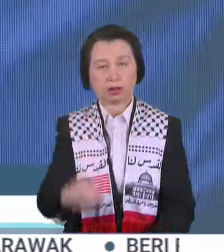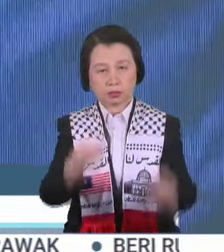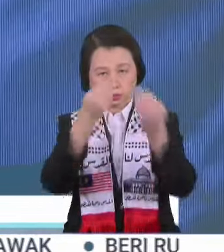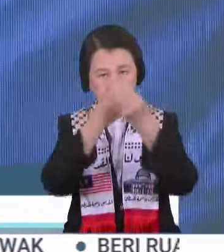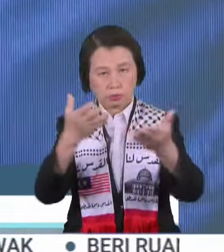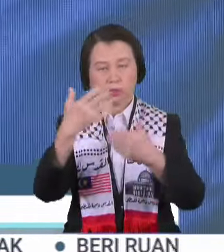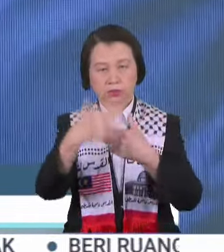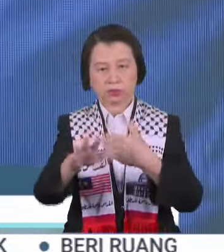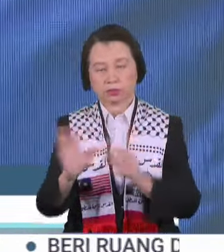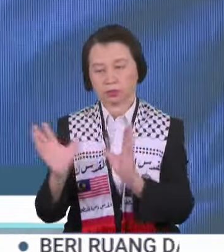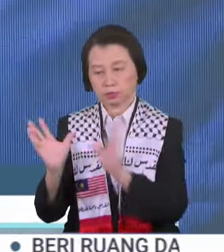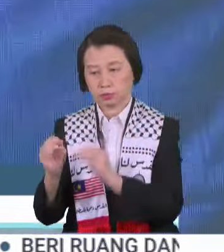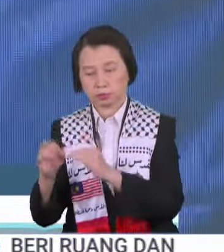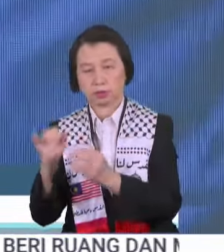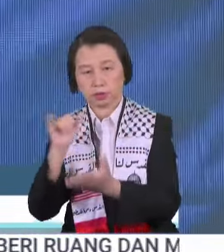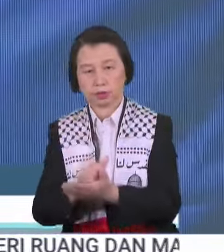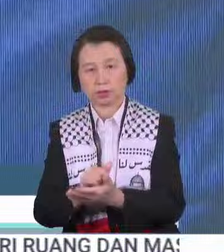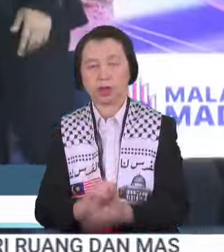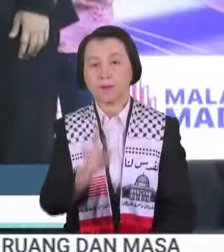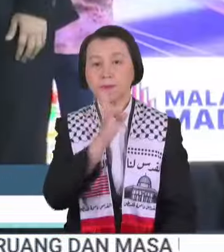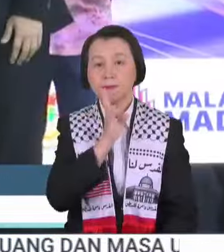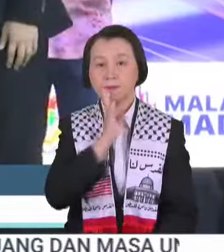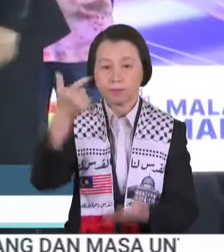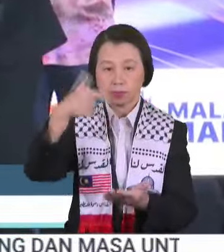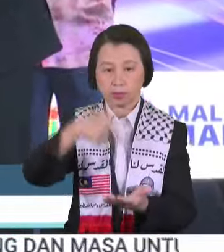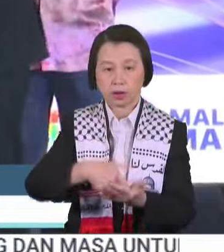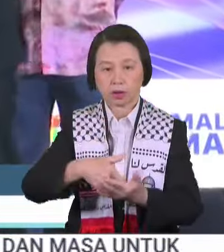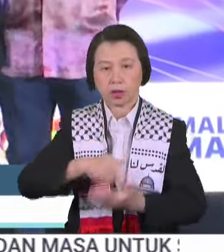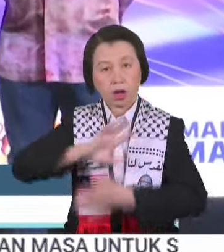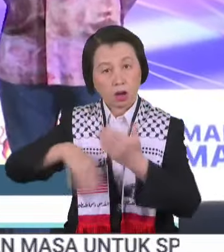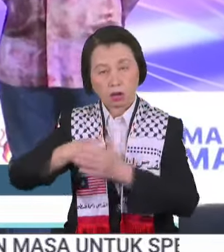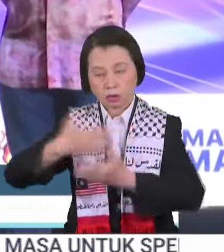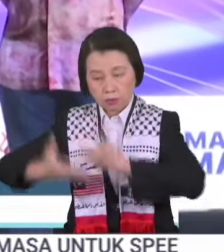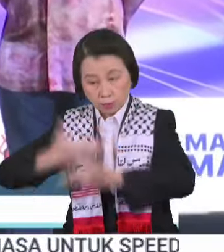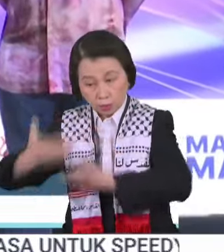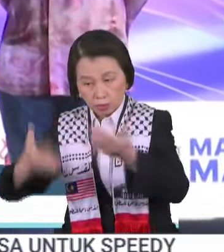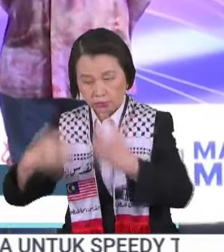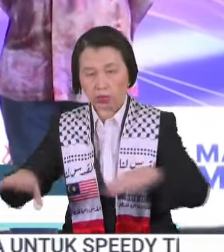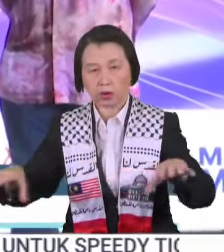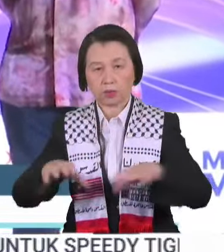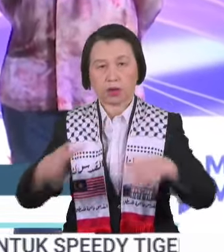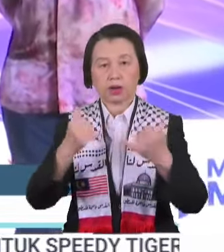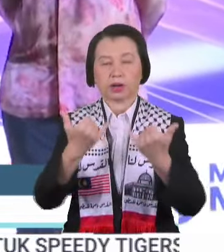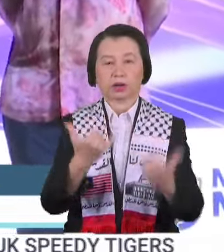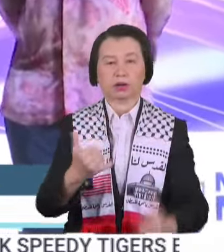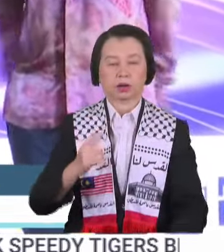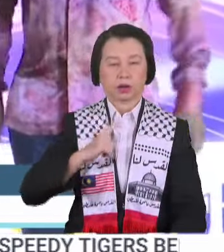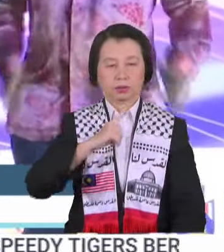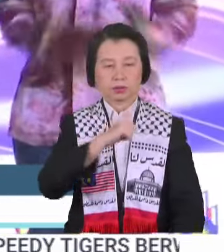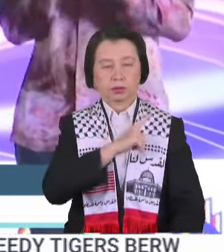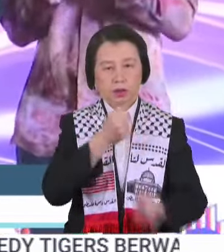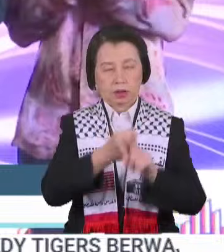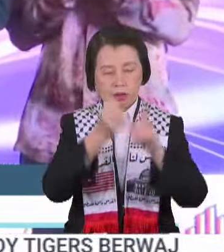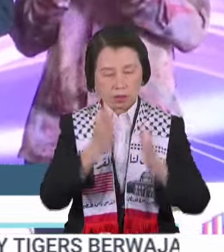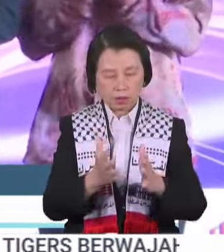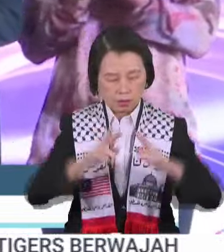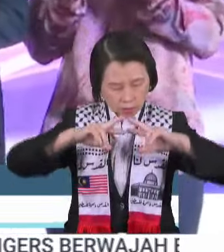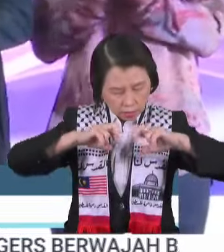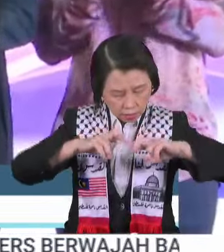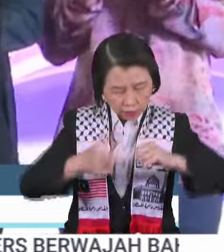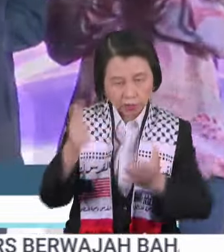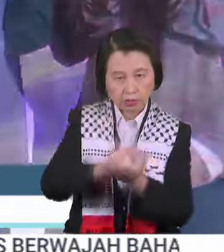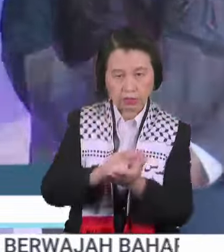diusulkan selepas mesyuarat tersebut. Tambah beliau, keseluruhan proses telah dilakukan dan kini pihak lembaga pengarah akan mengkaji laporan